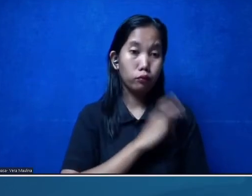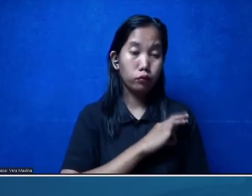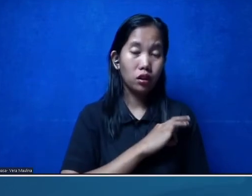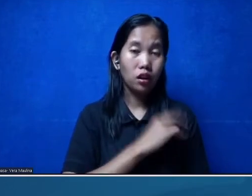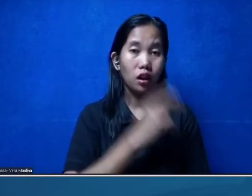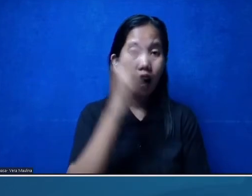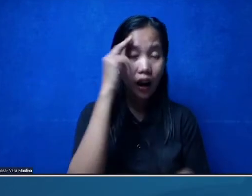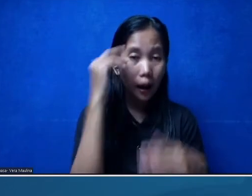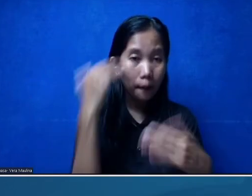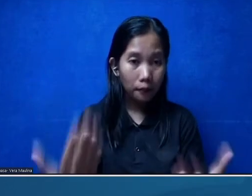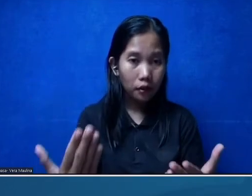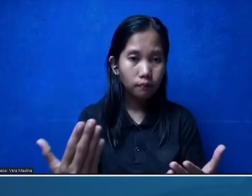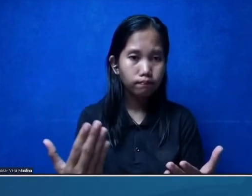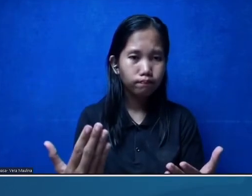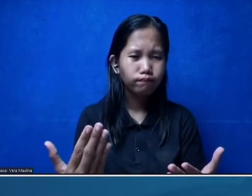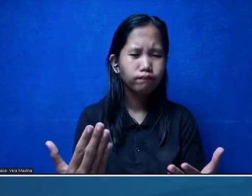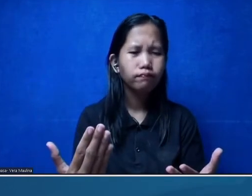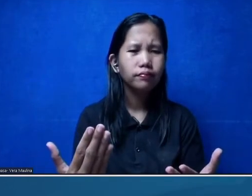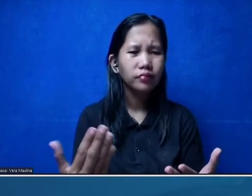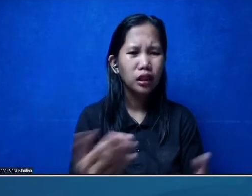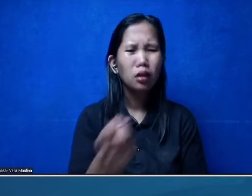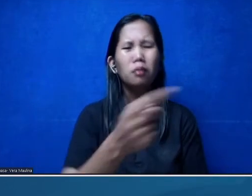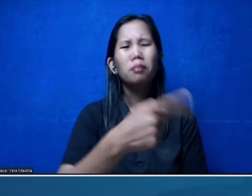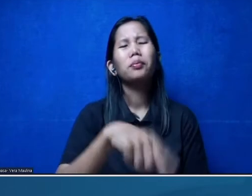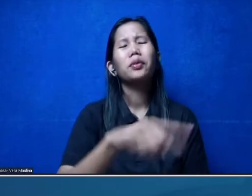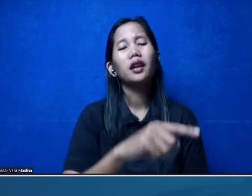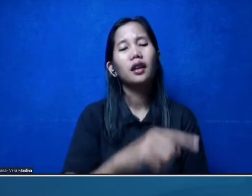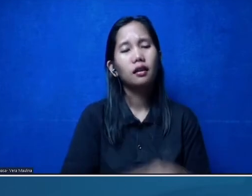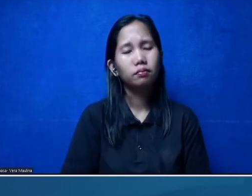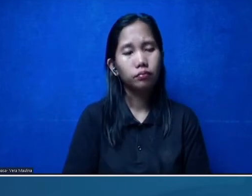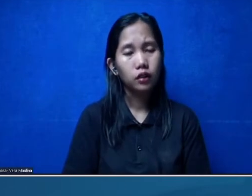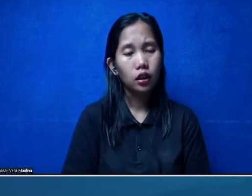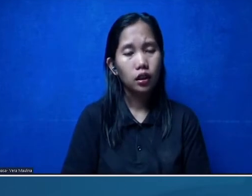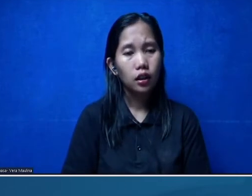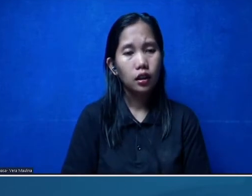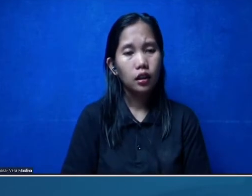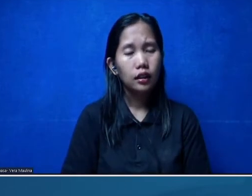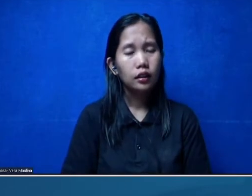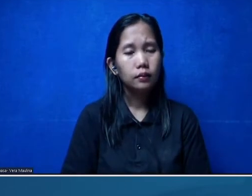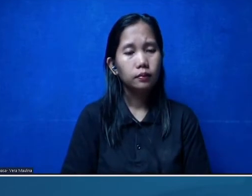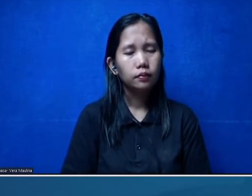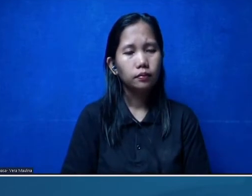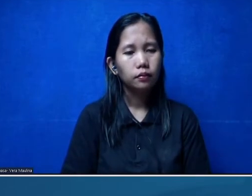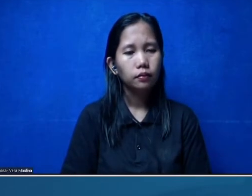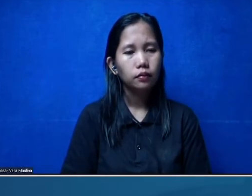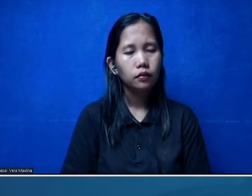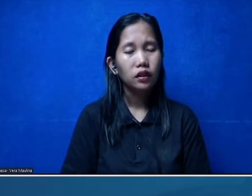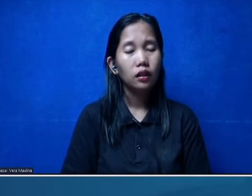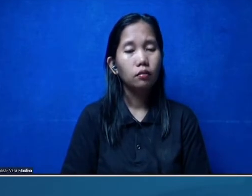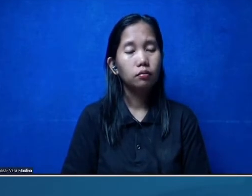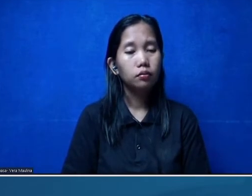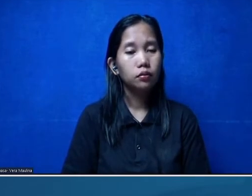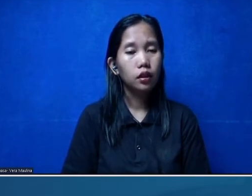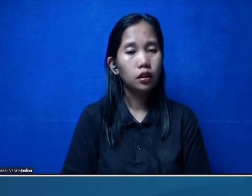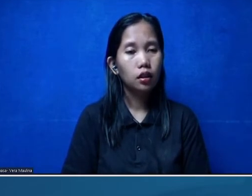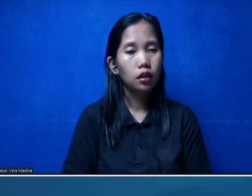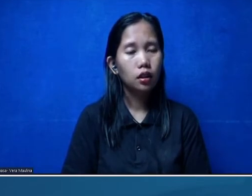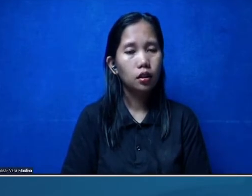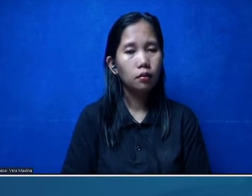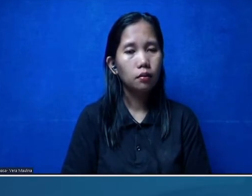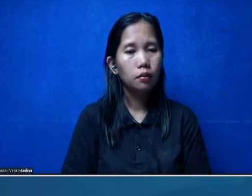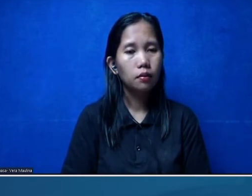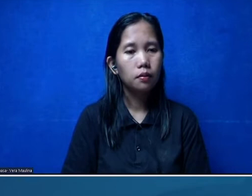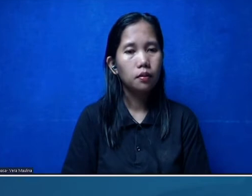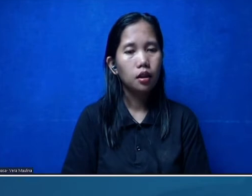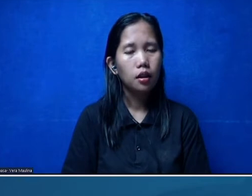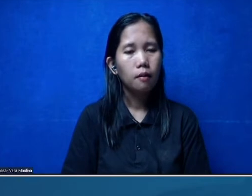Hilang Dan mereka sekarang tidak berbusana di hadapan Tuhan mereka berusaha dengan menutupi dari daun pohon